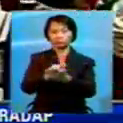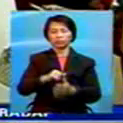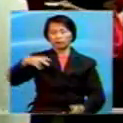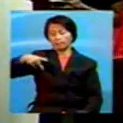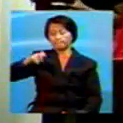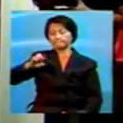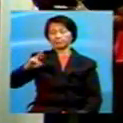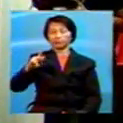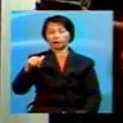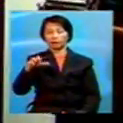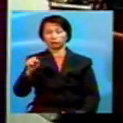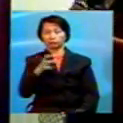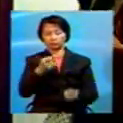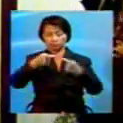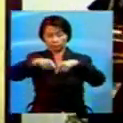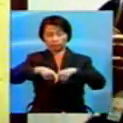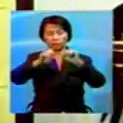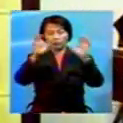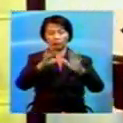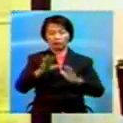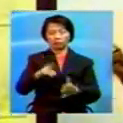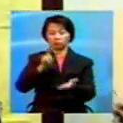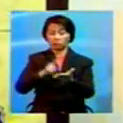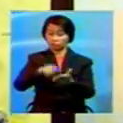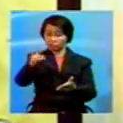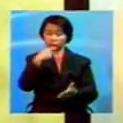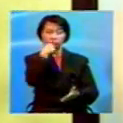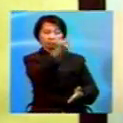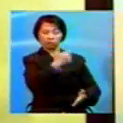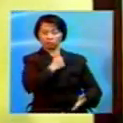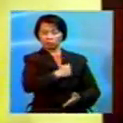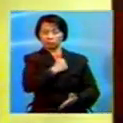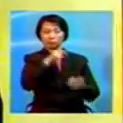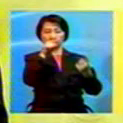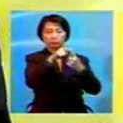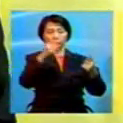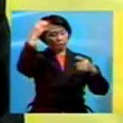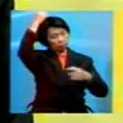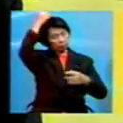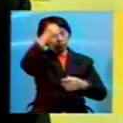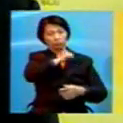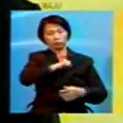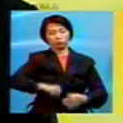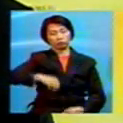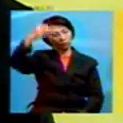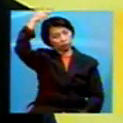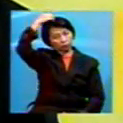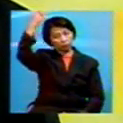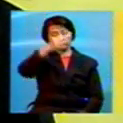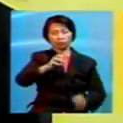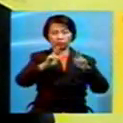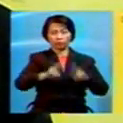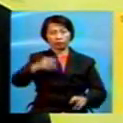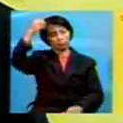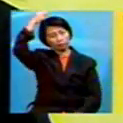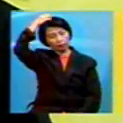Selangor dan umno bahagian Shah Alam menuntut dia memohon maaf secara terbuka kepada Sultan Selangor dan rakyat Selangor yang beragama